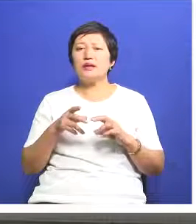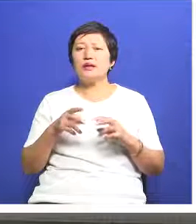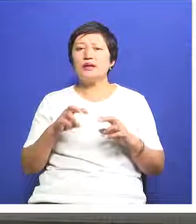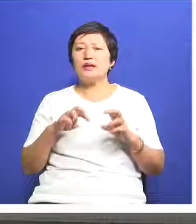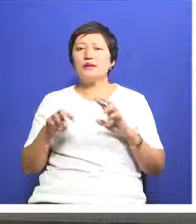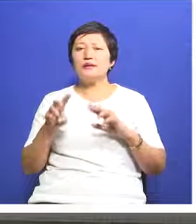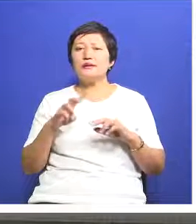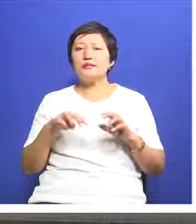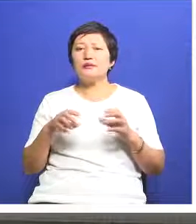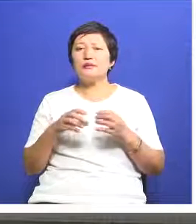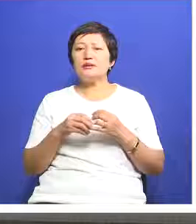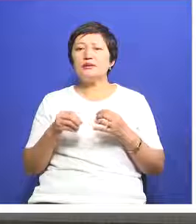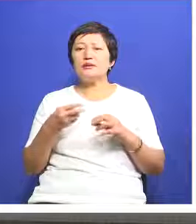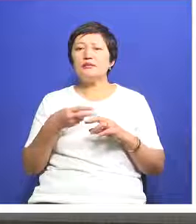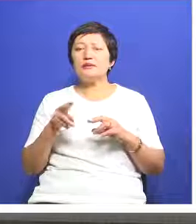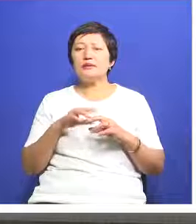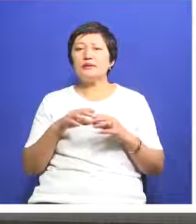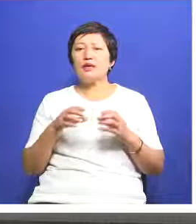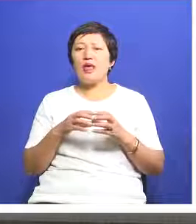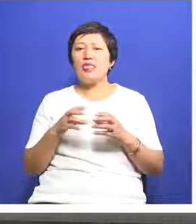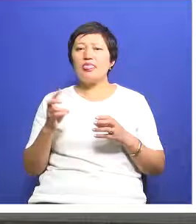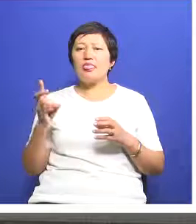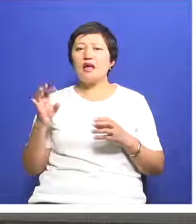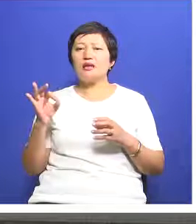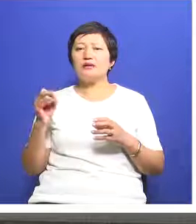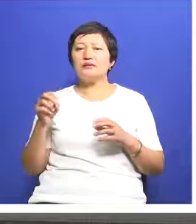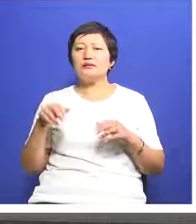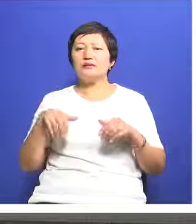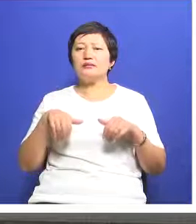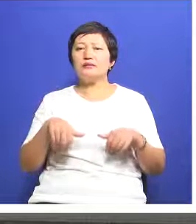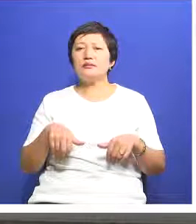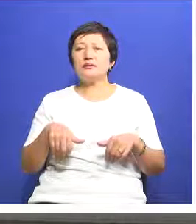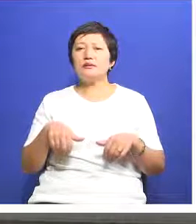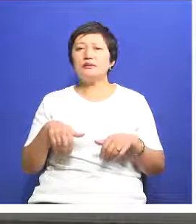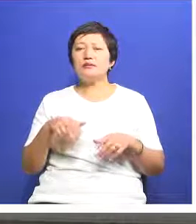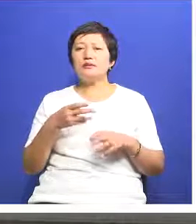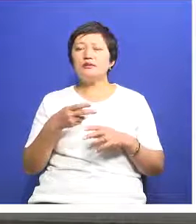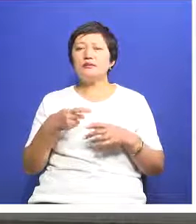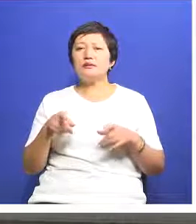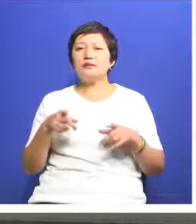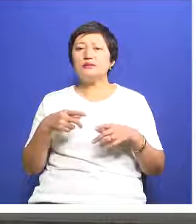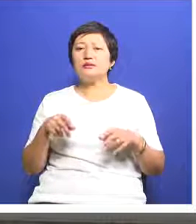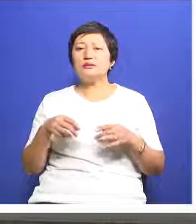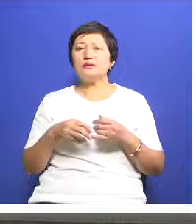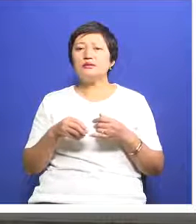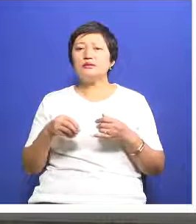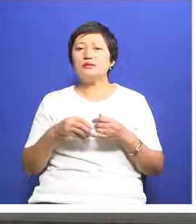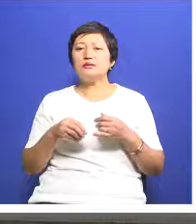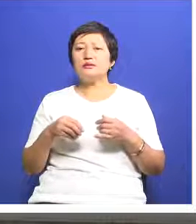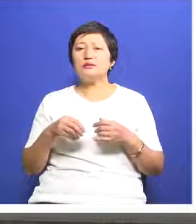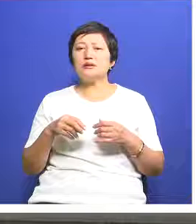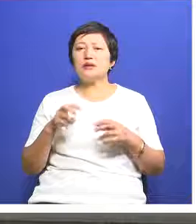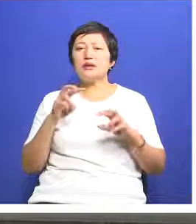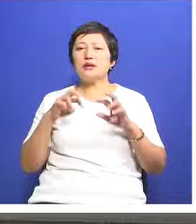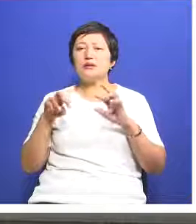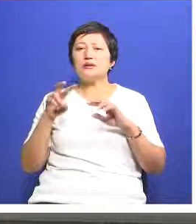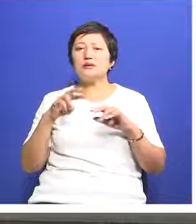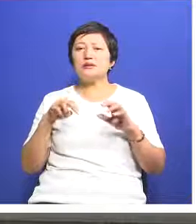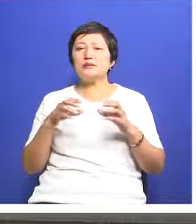есептеп зерттеп алайық. Сөйтіп нақты сол мемлекет мұқтаж үшін болмаса басқа үшін жаңа учаске беруін қарастырамыз.